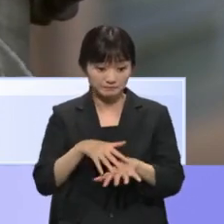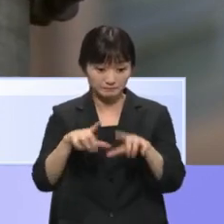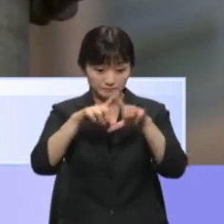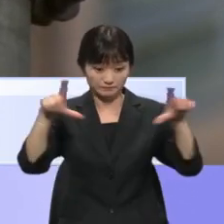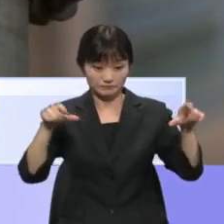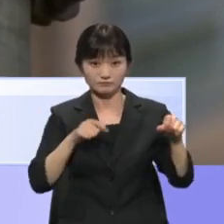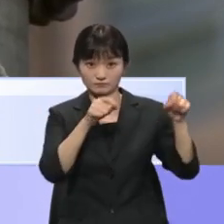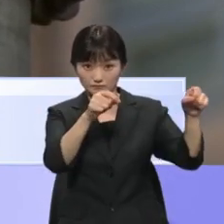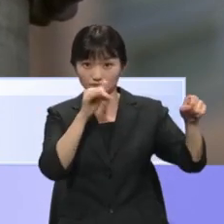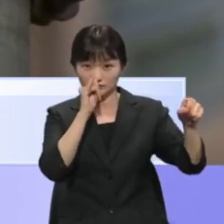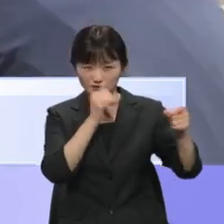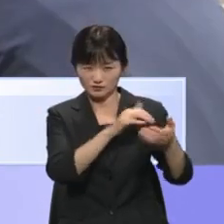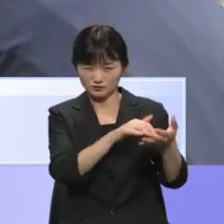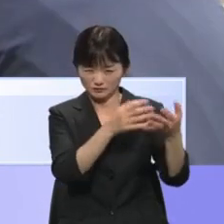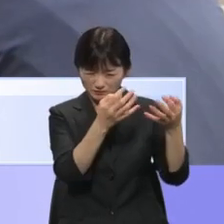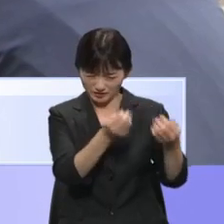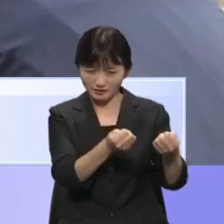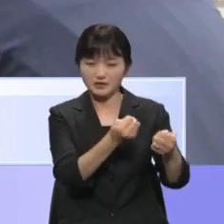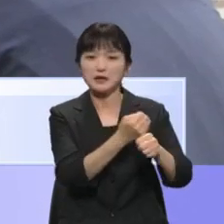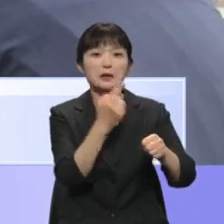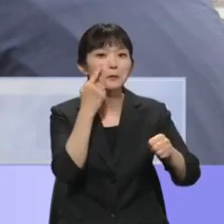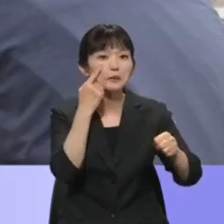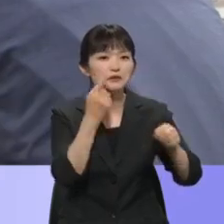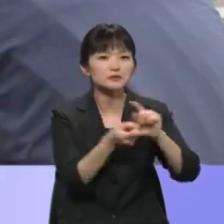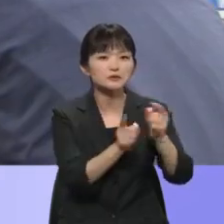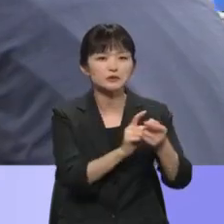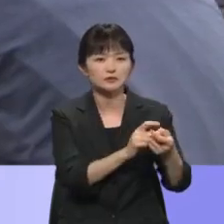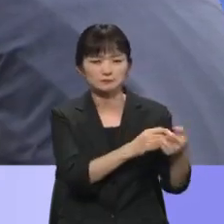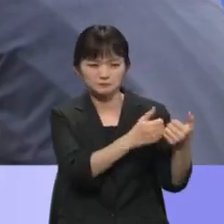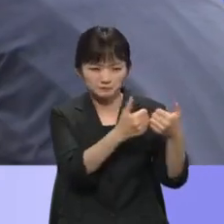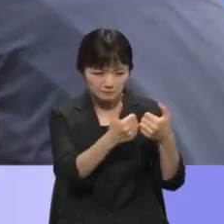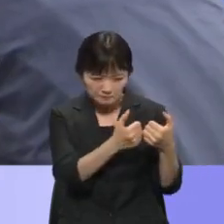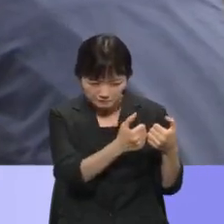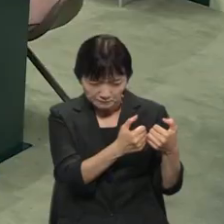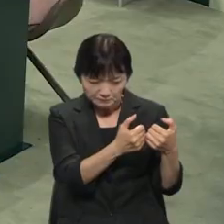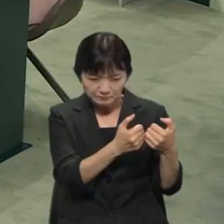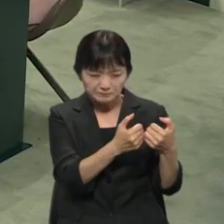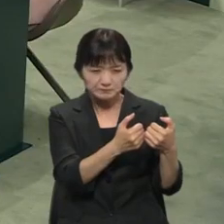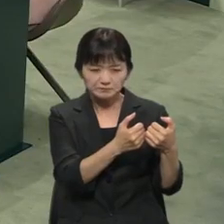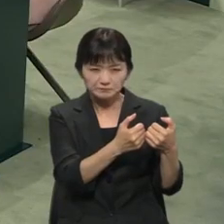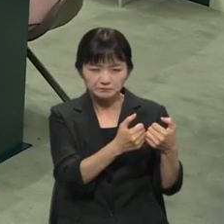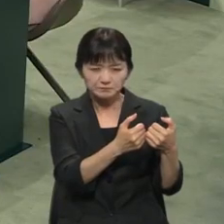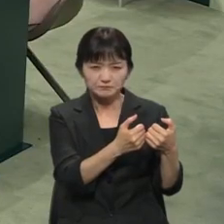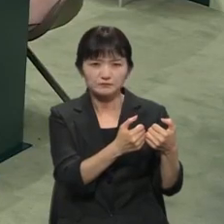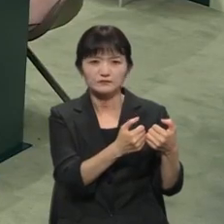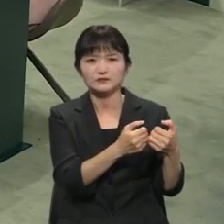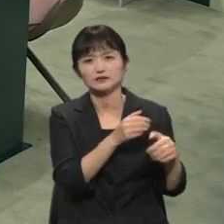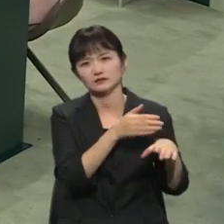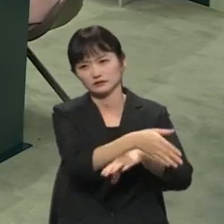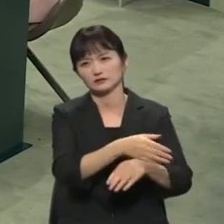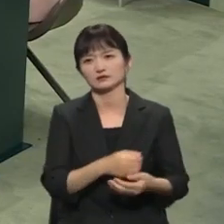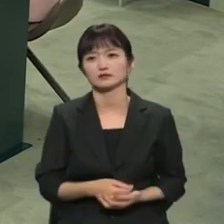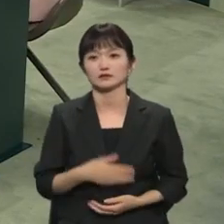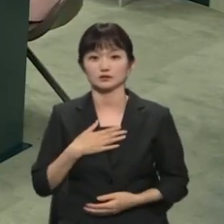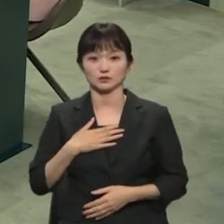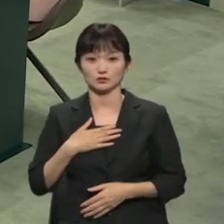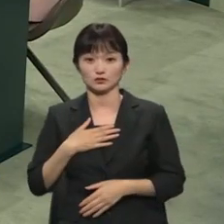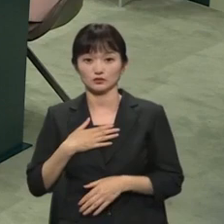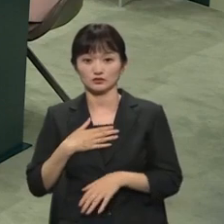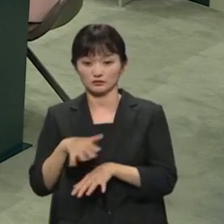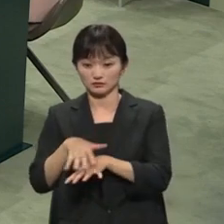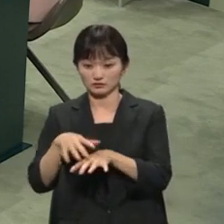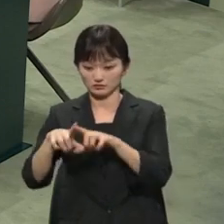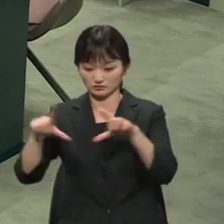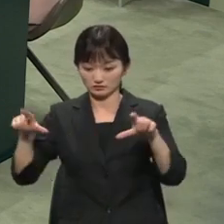최대한 걸자 이렇게 되다 보니까이 합의들이 차이필 좀 미뤄뒀던 거 같아요 그래서 저도 물론 걸고 있는 입장이고 최대한 민폐를 안 끼치는 방향으로